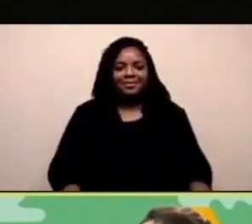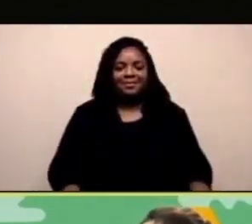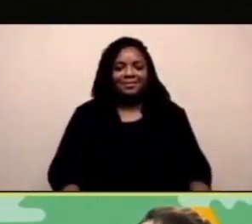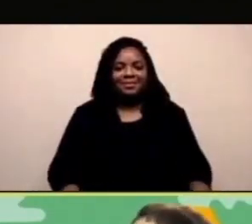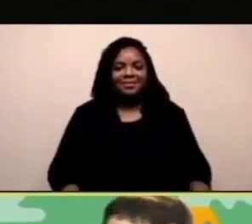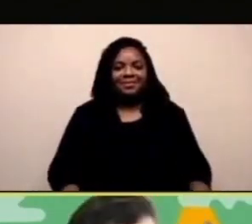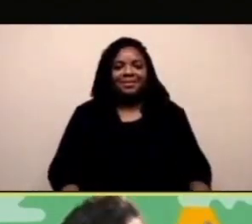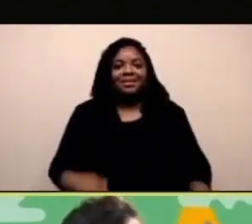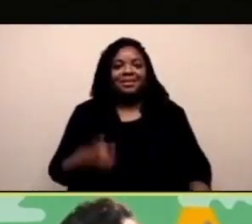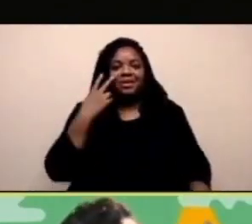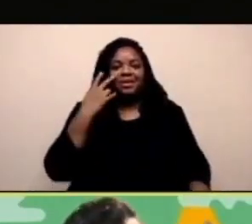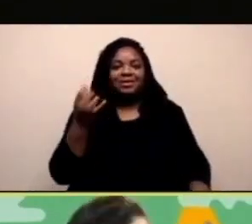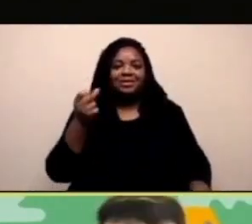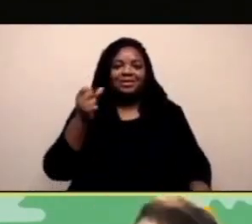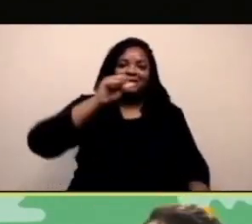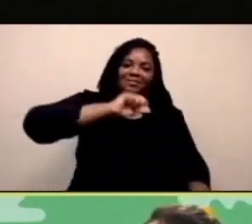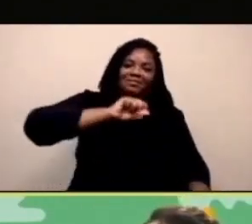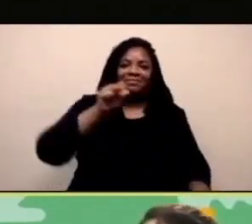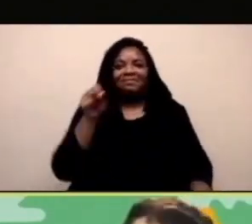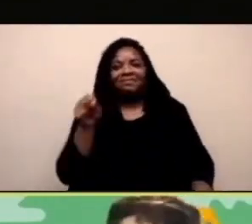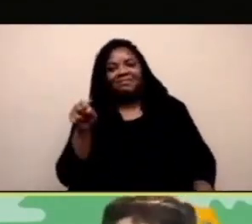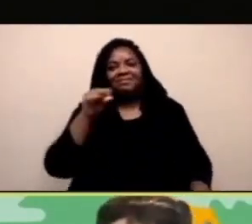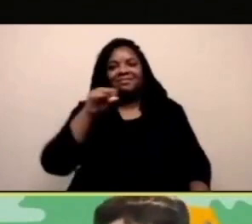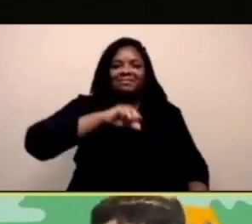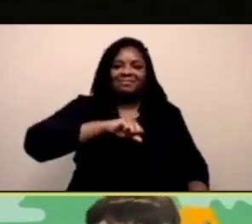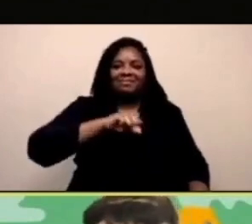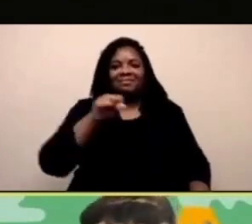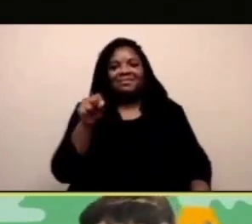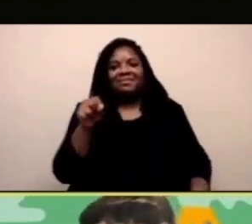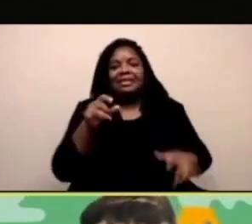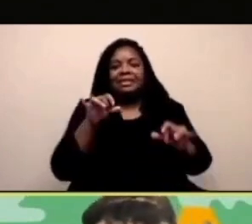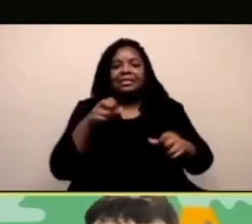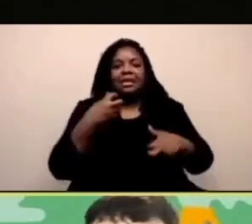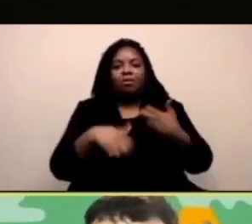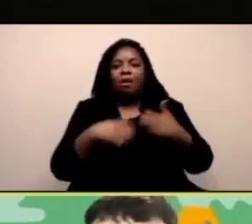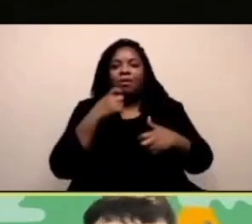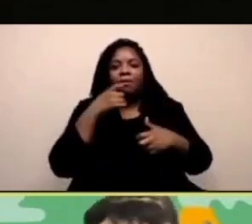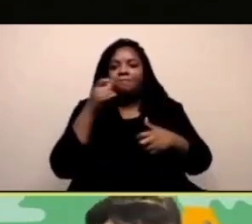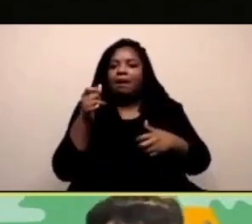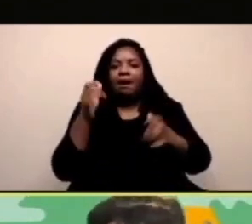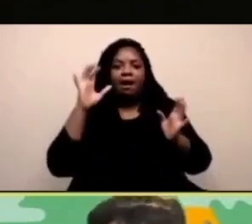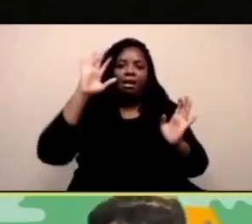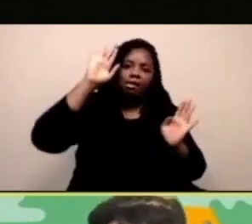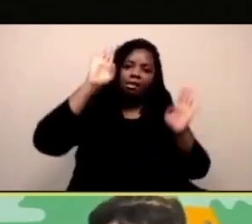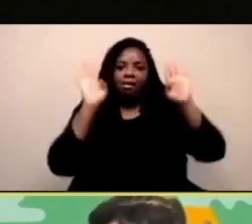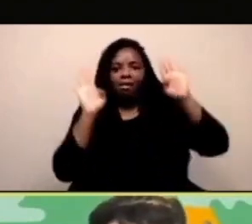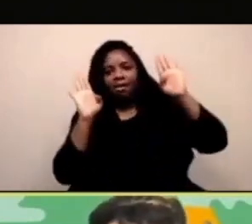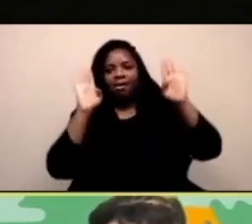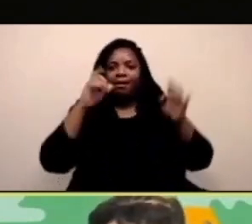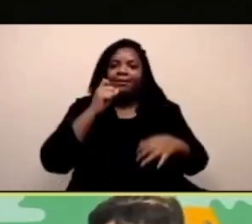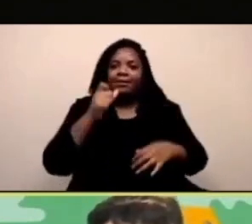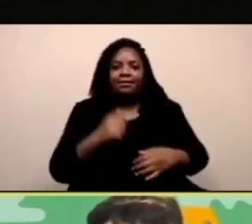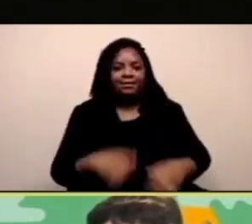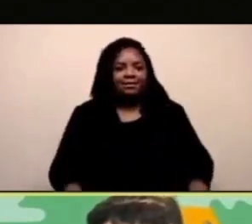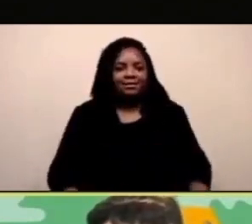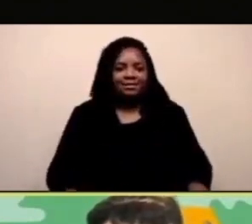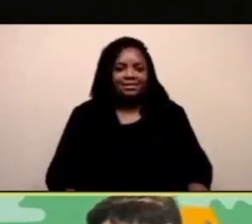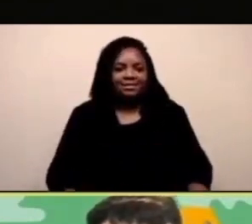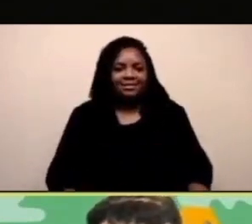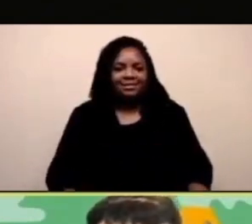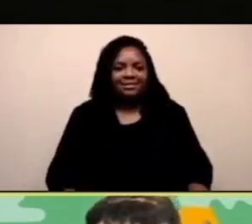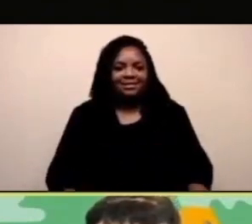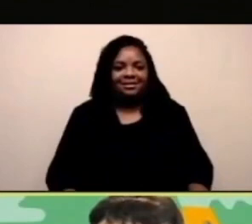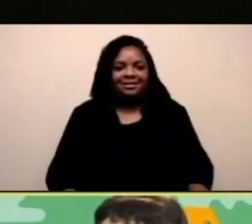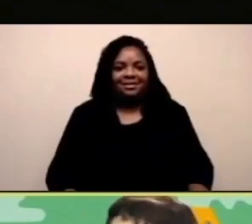の後手だったり口だったりアジアこういう風に扱うのてっぺんにこういうふうにつけられますご覧のように